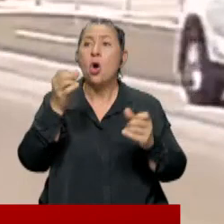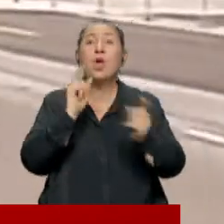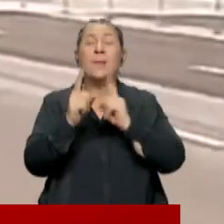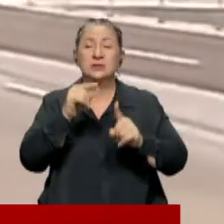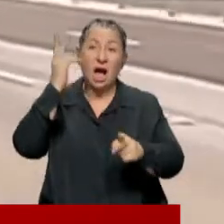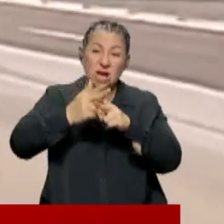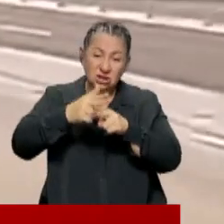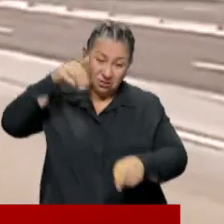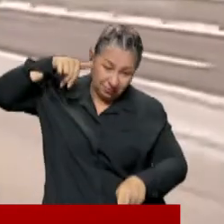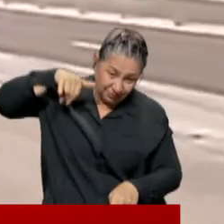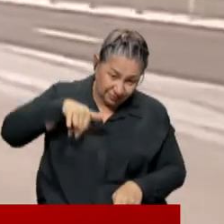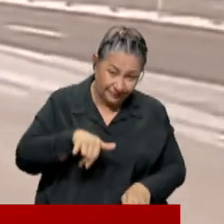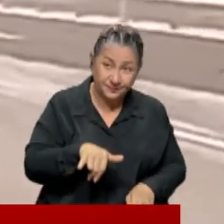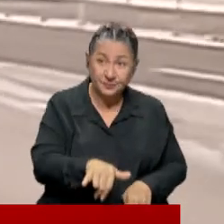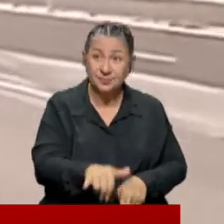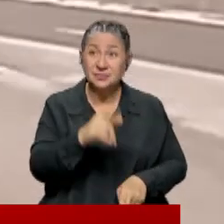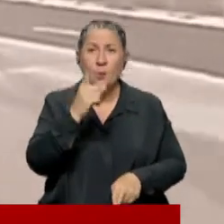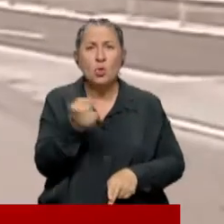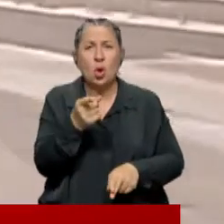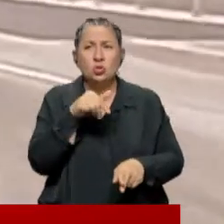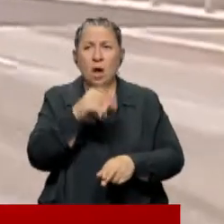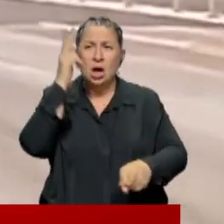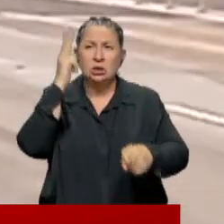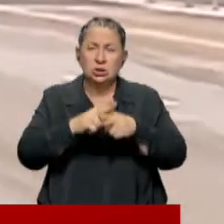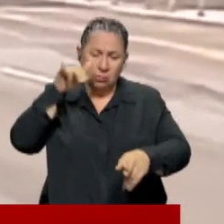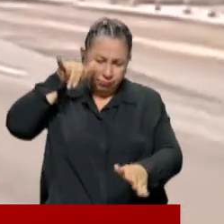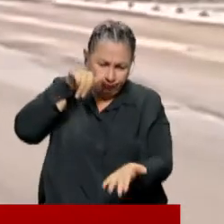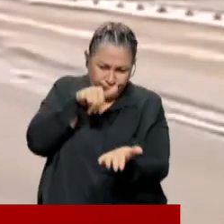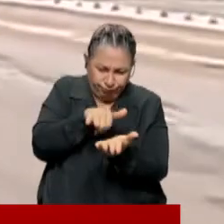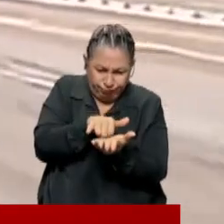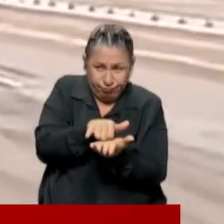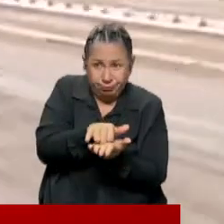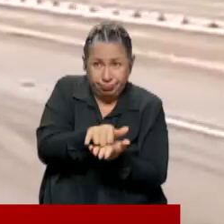acil iniş yapmaya karar verdi. Tek motorlu uçak hızla alçalmaya başladı.